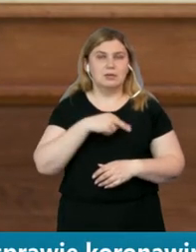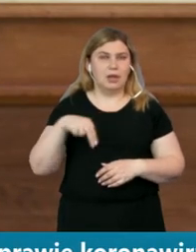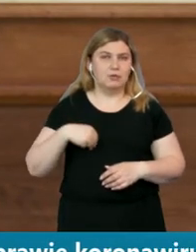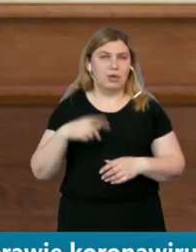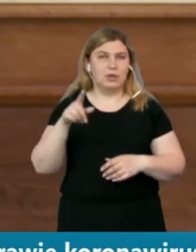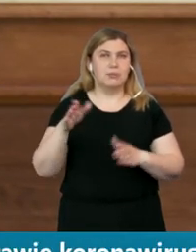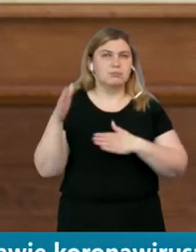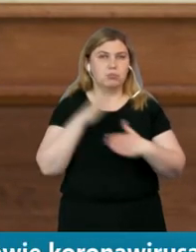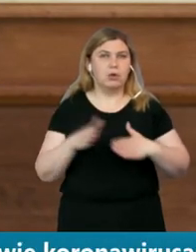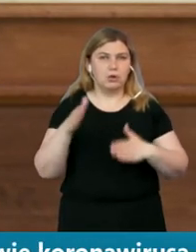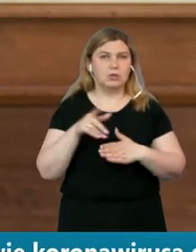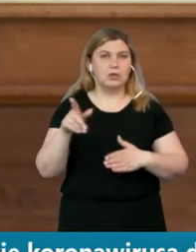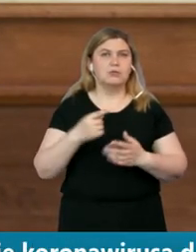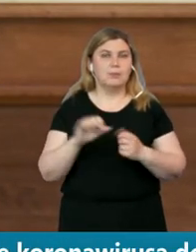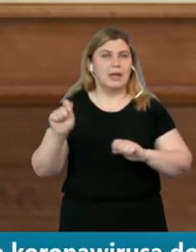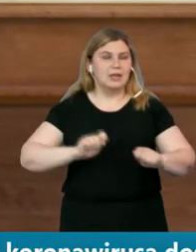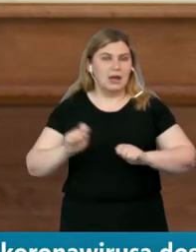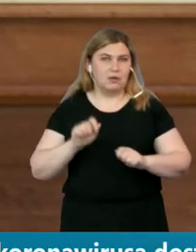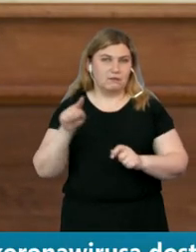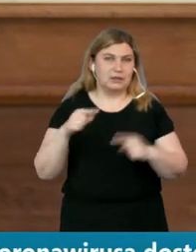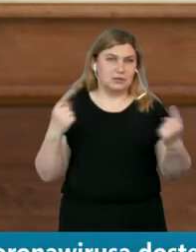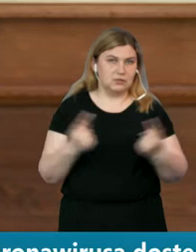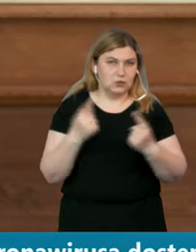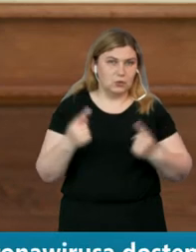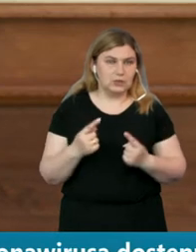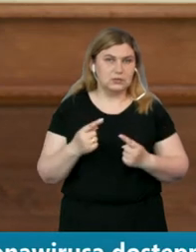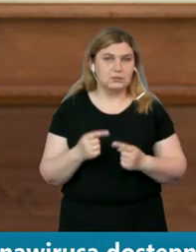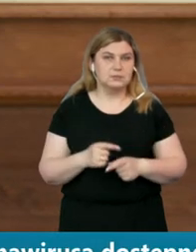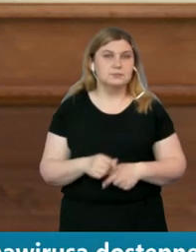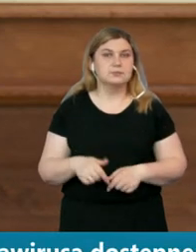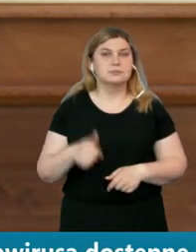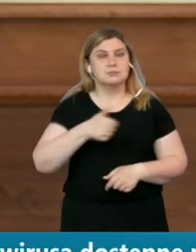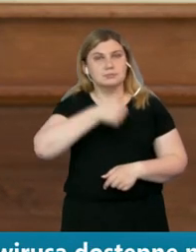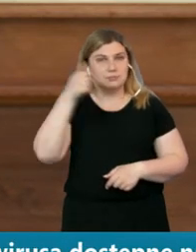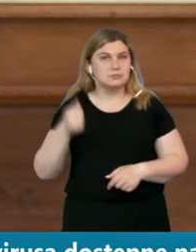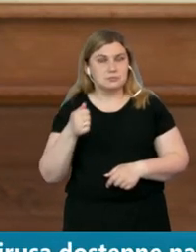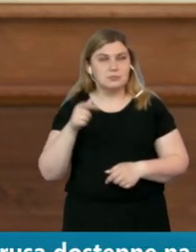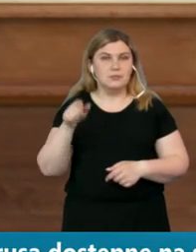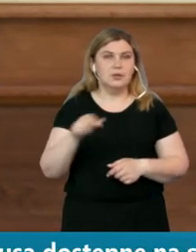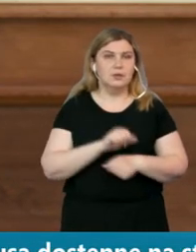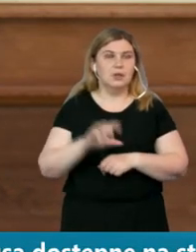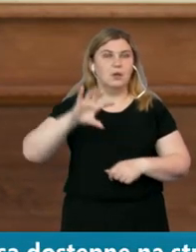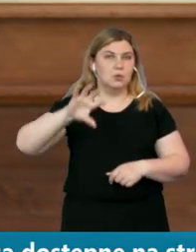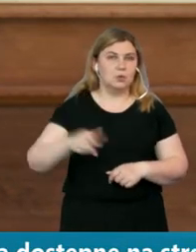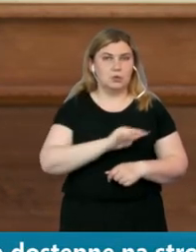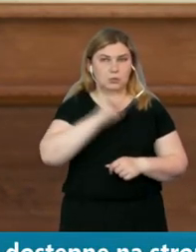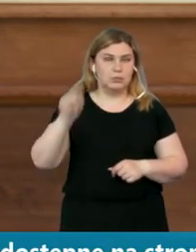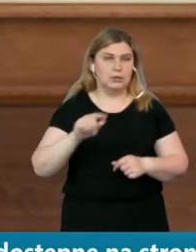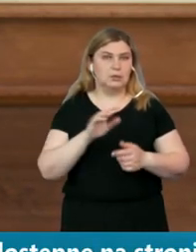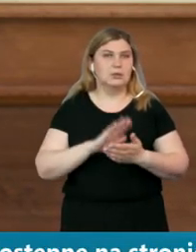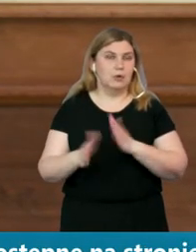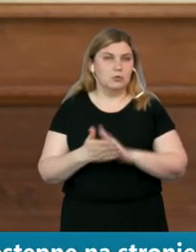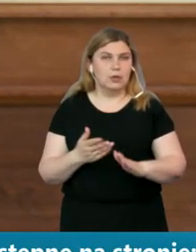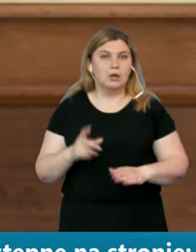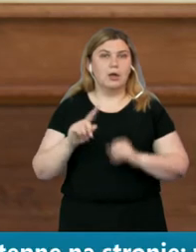są przygotowane do tego, żeby reagować na tego typu sytuacje i w ciągu jednego dnia zapewne się taka grupa tam pojawi. Natomiast co